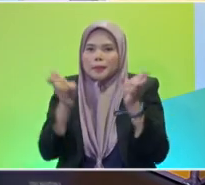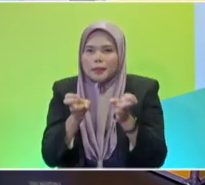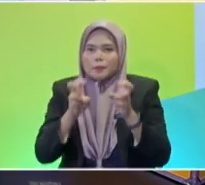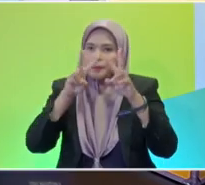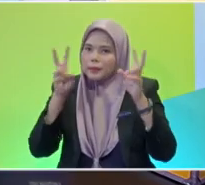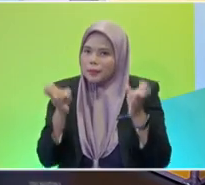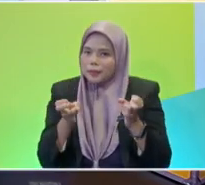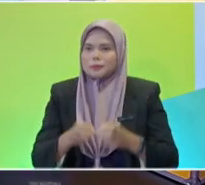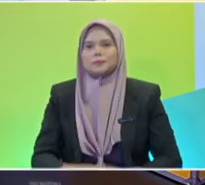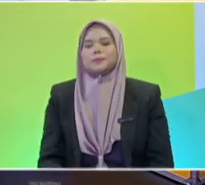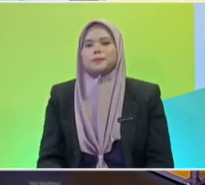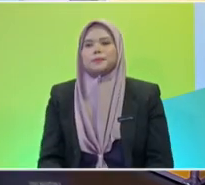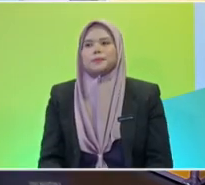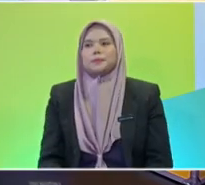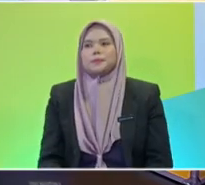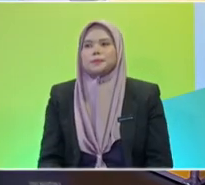Jalan